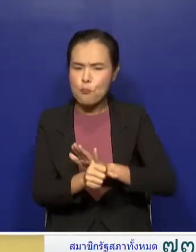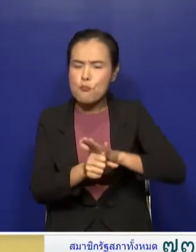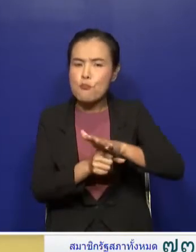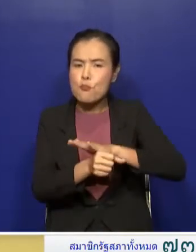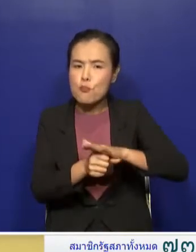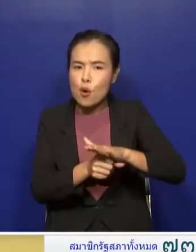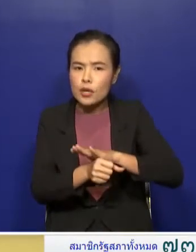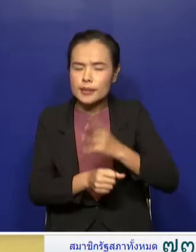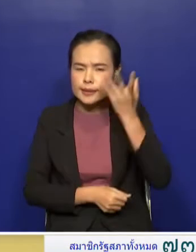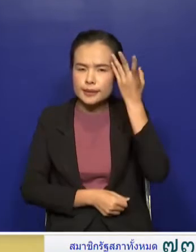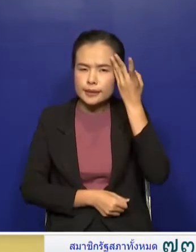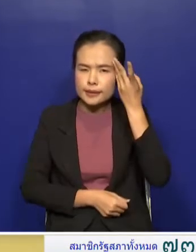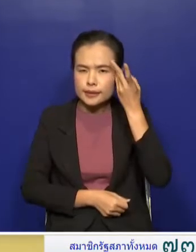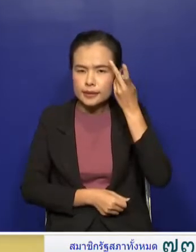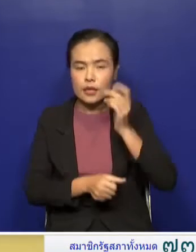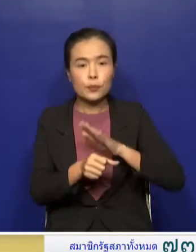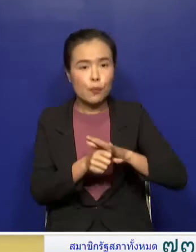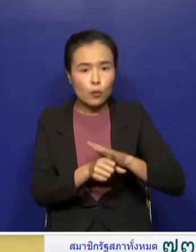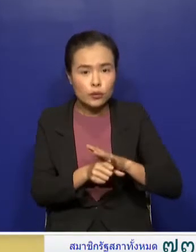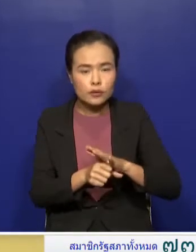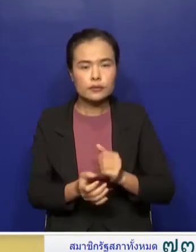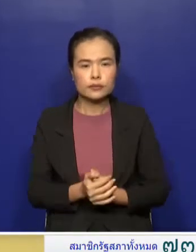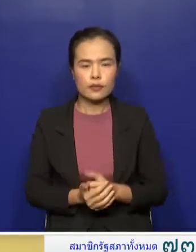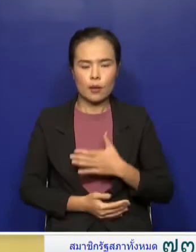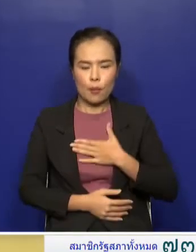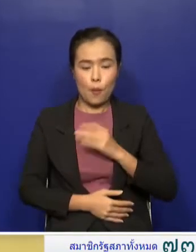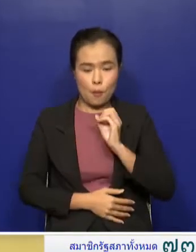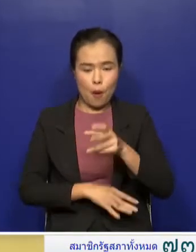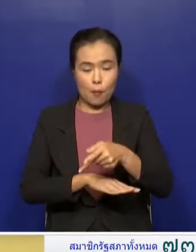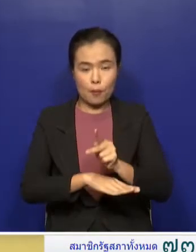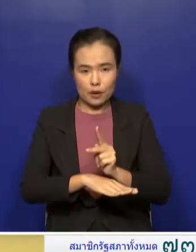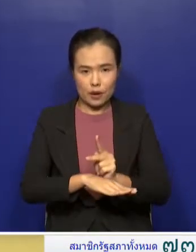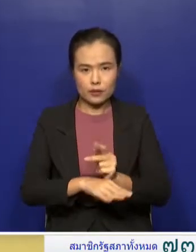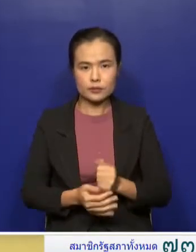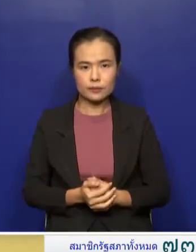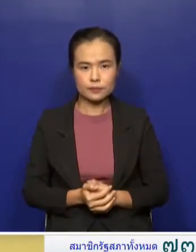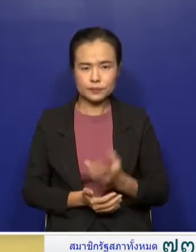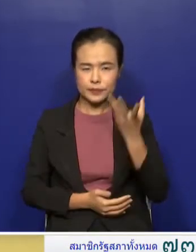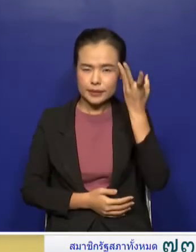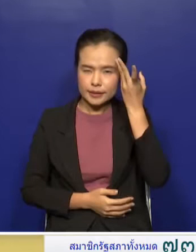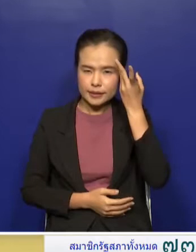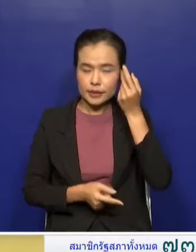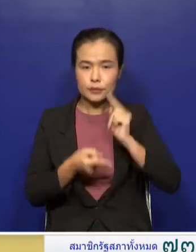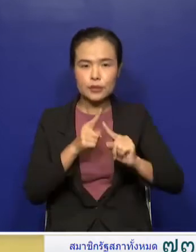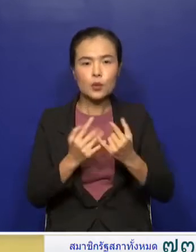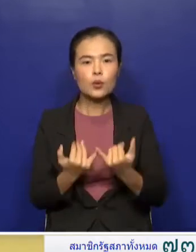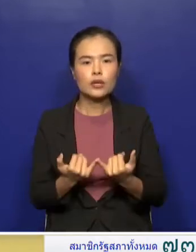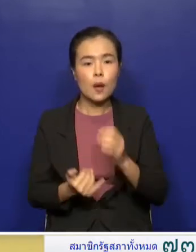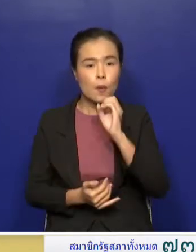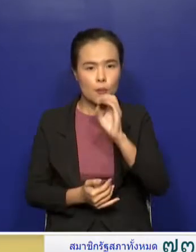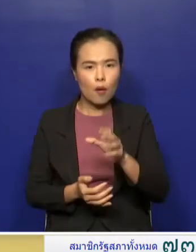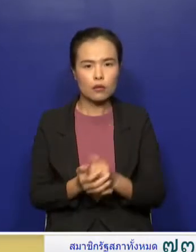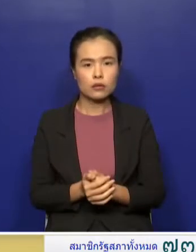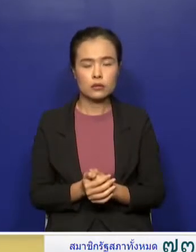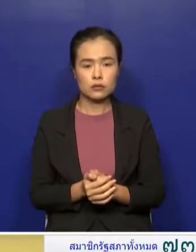วิตกตรงไหนจะมันพอดีผมกราบเรียนท่านประธานที่เคารพครับว่าความวิตกของเพื่อนวันนี้ก็คือบอกว่าโดย